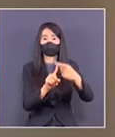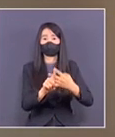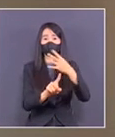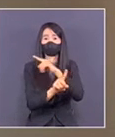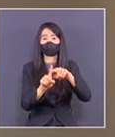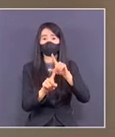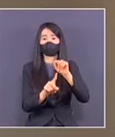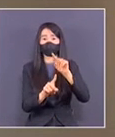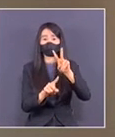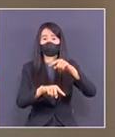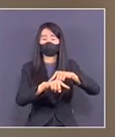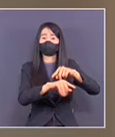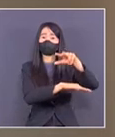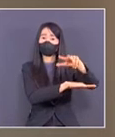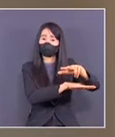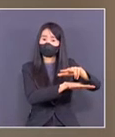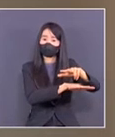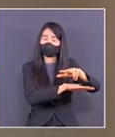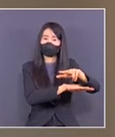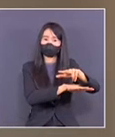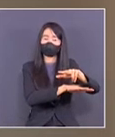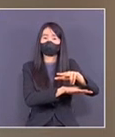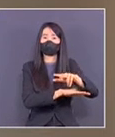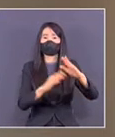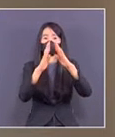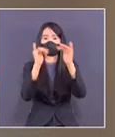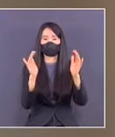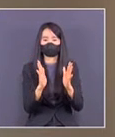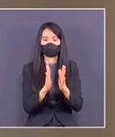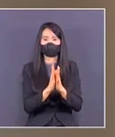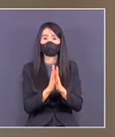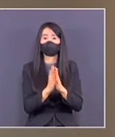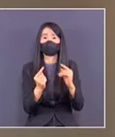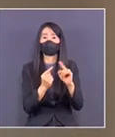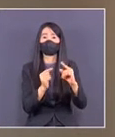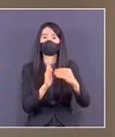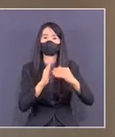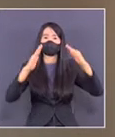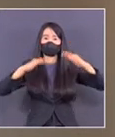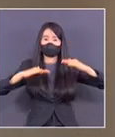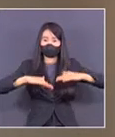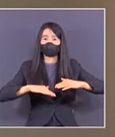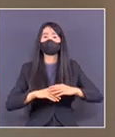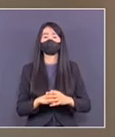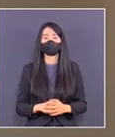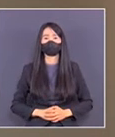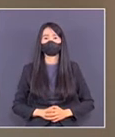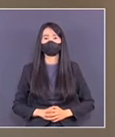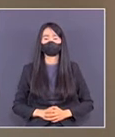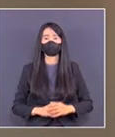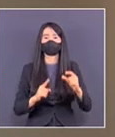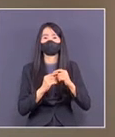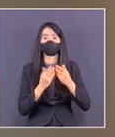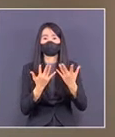นเวลา15นาฬิกาณศาลาเมนวัดราชวรินทร์เขตธนบุรีกรุงเทพมหานครพร้อมสวดอภิธ